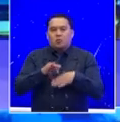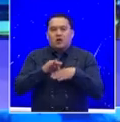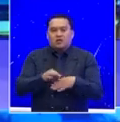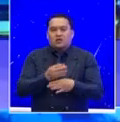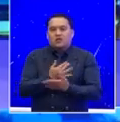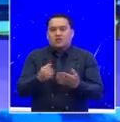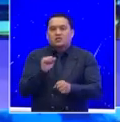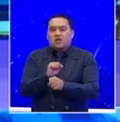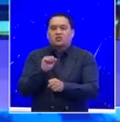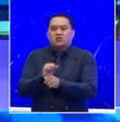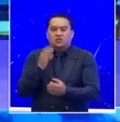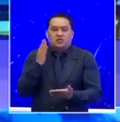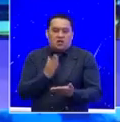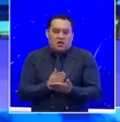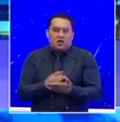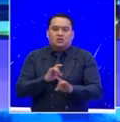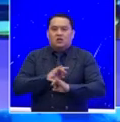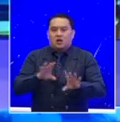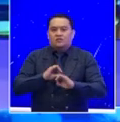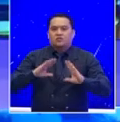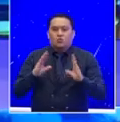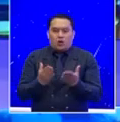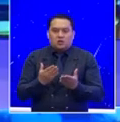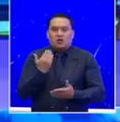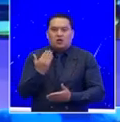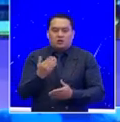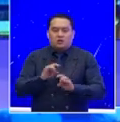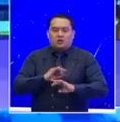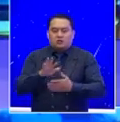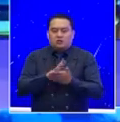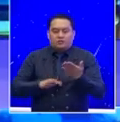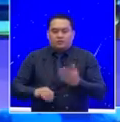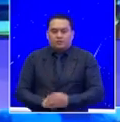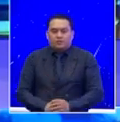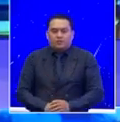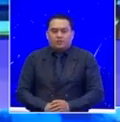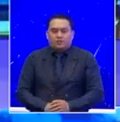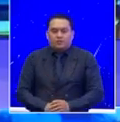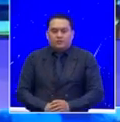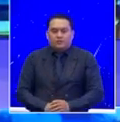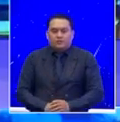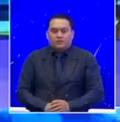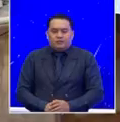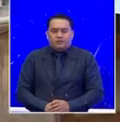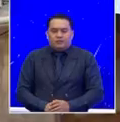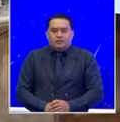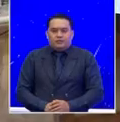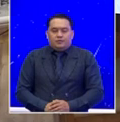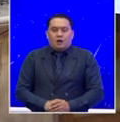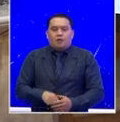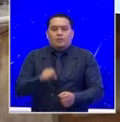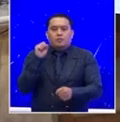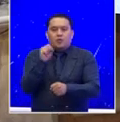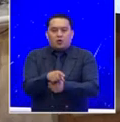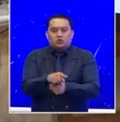с некоторой задержкой. В деталях сложившейся ситуации разбиралась Гульмира Темиргалиева. По поручению